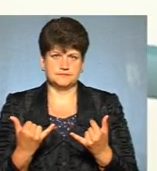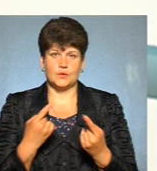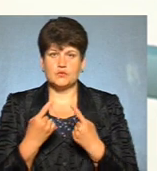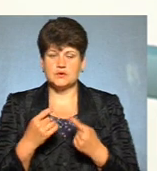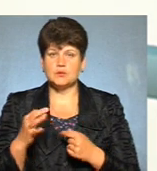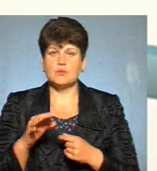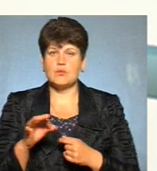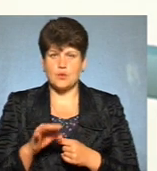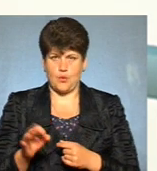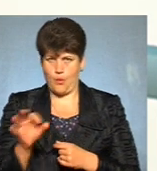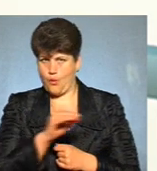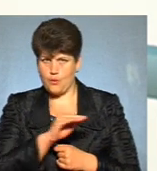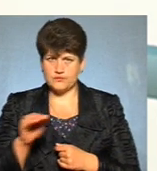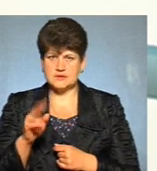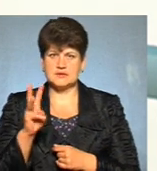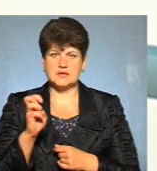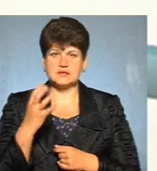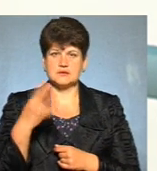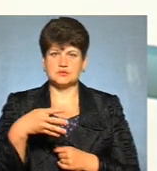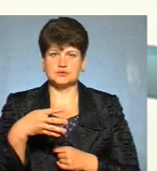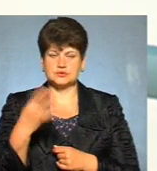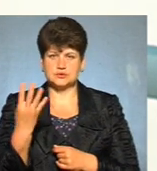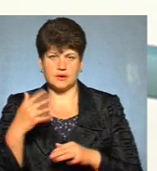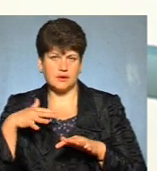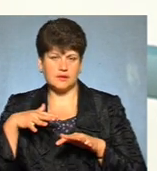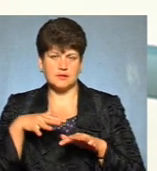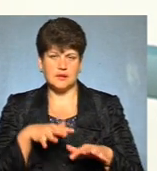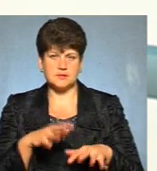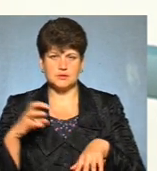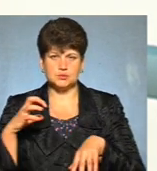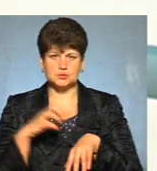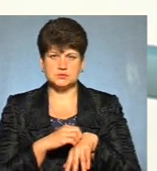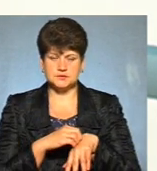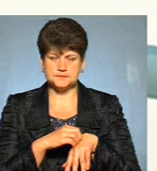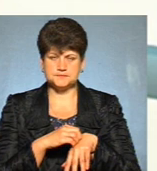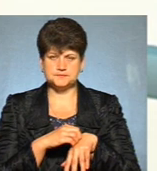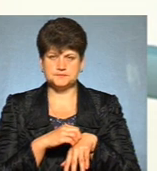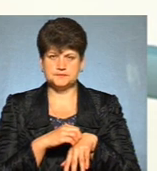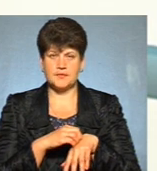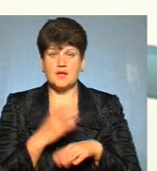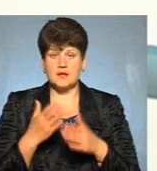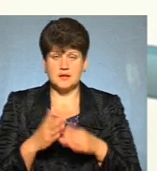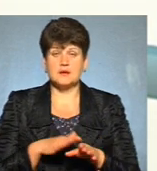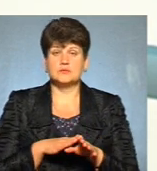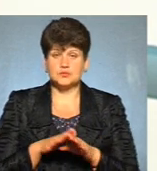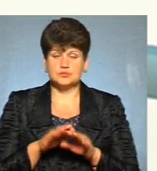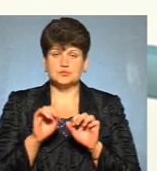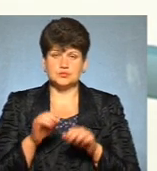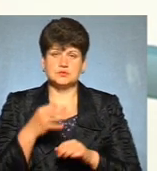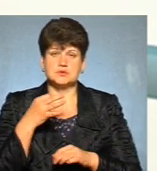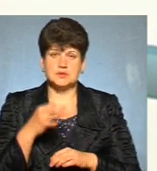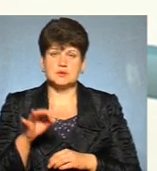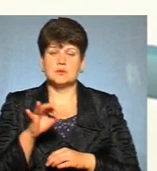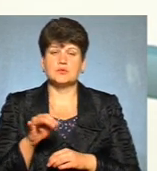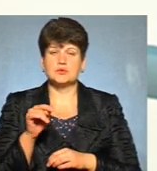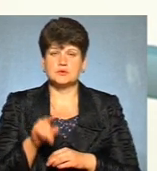офіційну статистику, це 344 напади або укуси кліщами, але я з повною відповідальністю говорю про те,